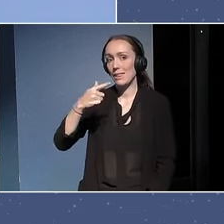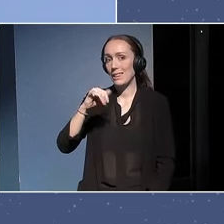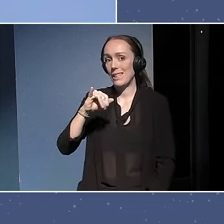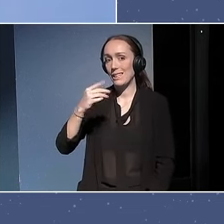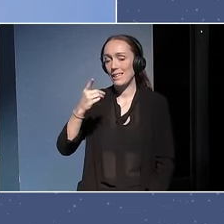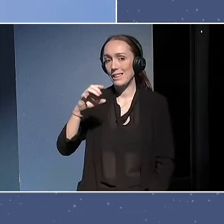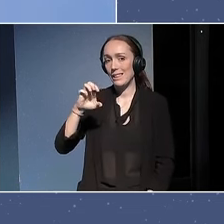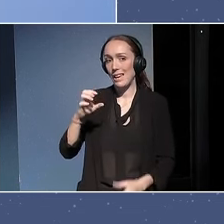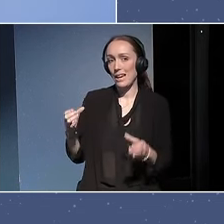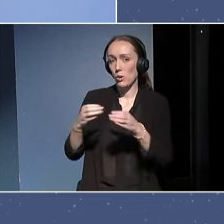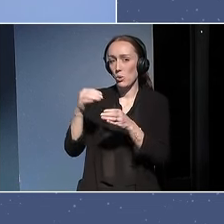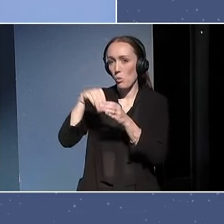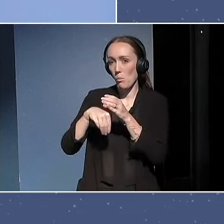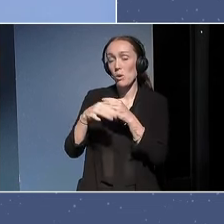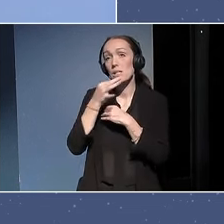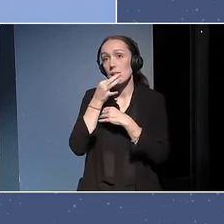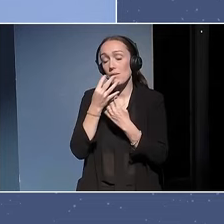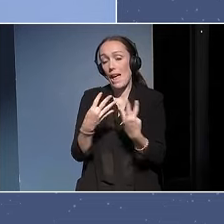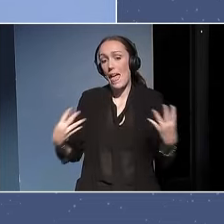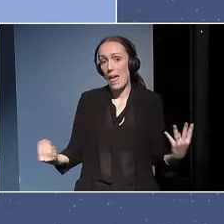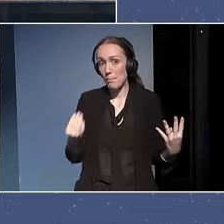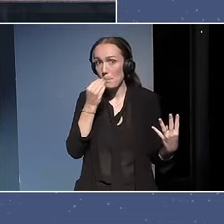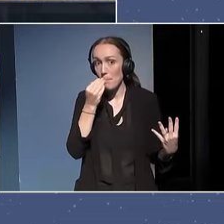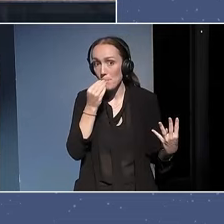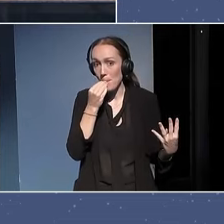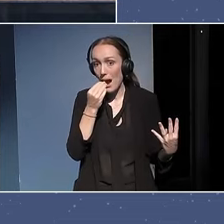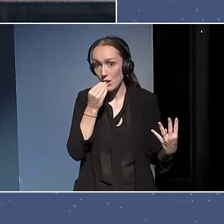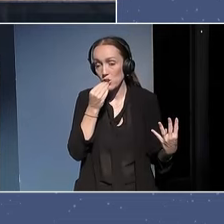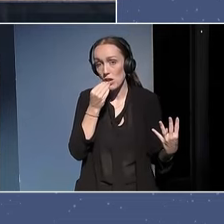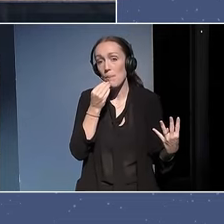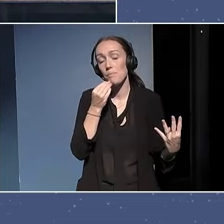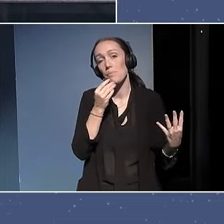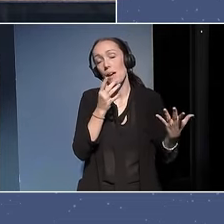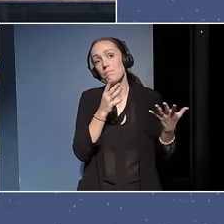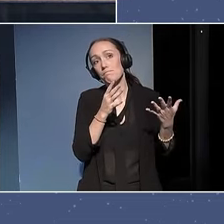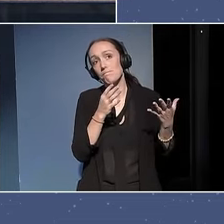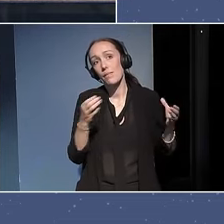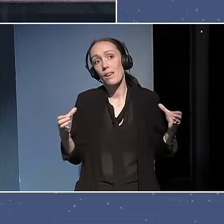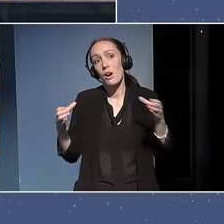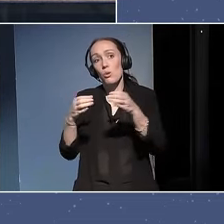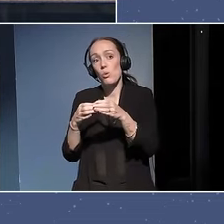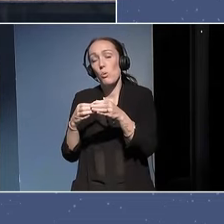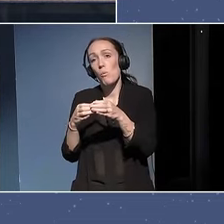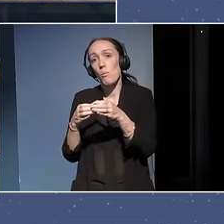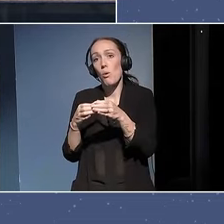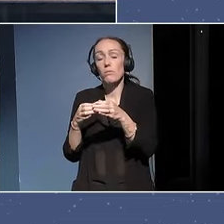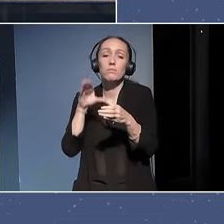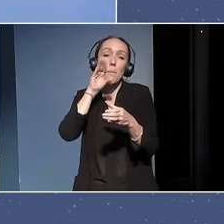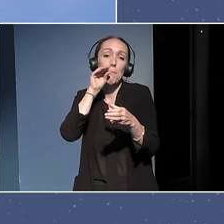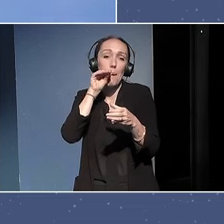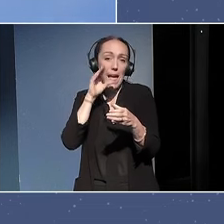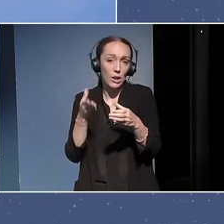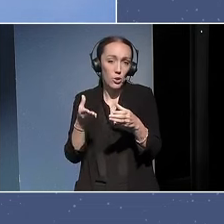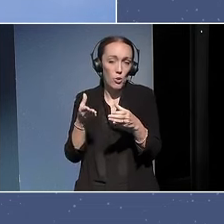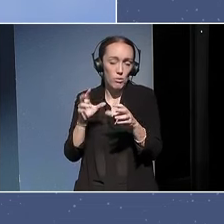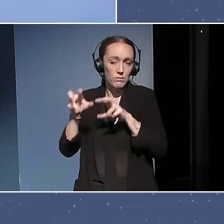classificato comque è un dinosauro erbivoro che va verso la linea evolutiva dei dinosauri a beco d'anatra quindi è molto diverso